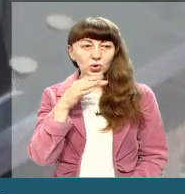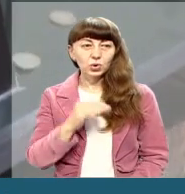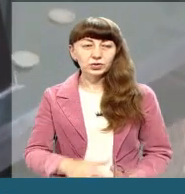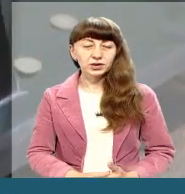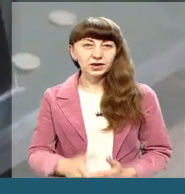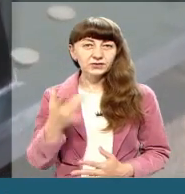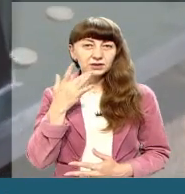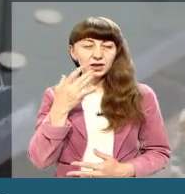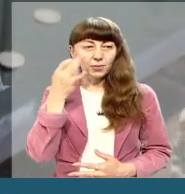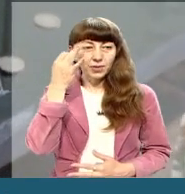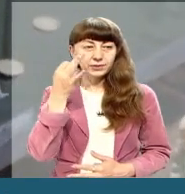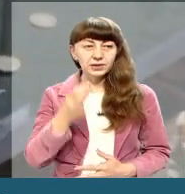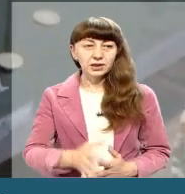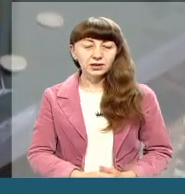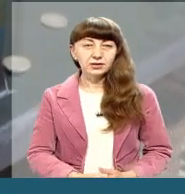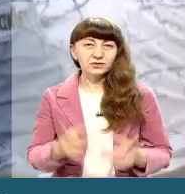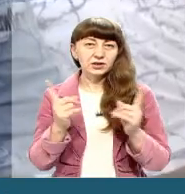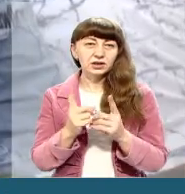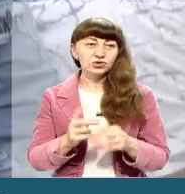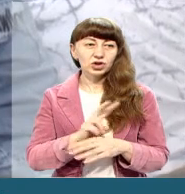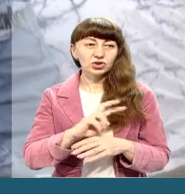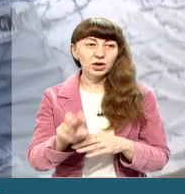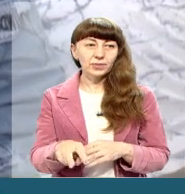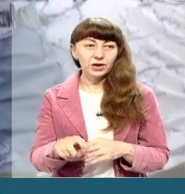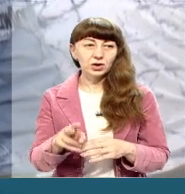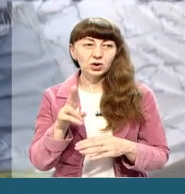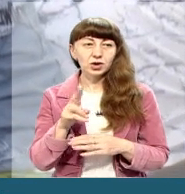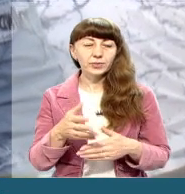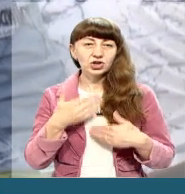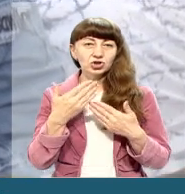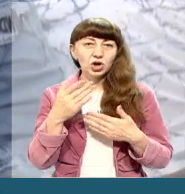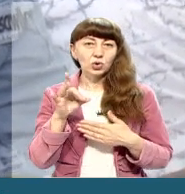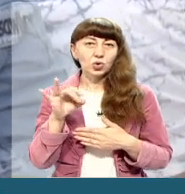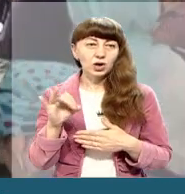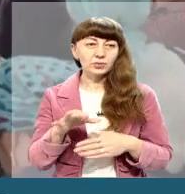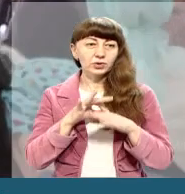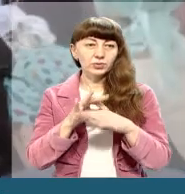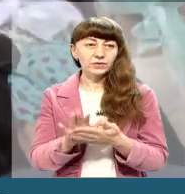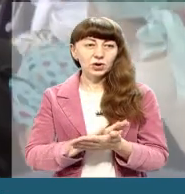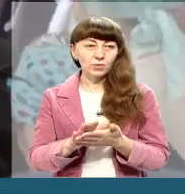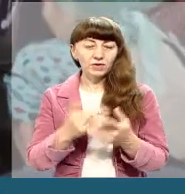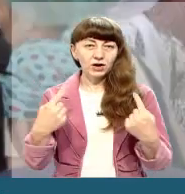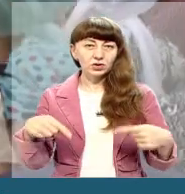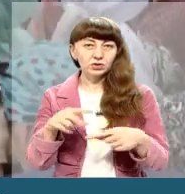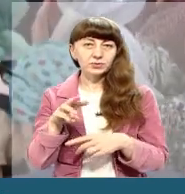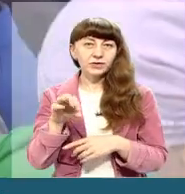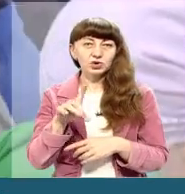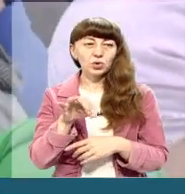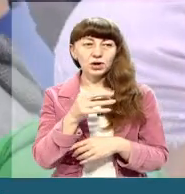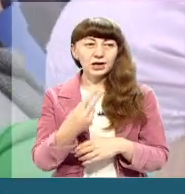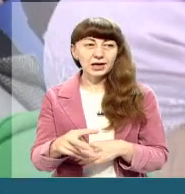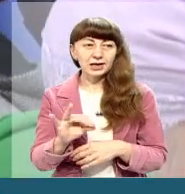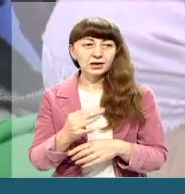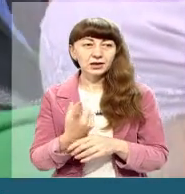бағыштап, кейін кесененің айналасына тазалық жұмыстарын жүргізді. Аталған акция аясында белсенді азаматтардың қоршаған ортаға деген